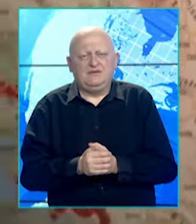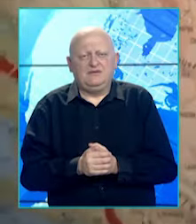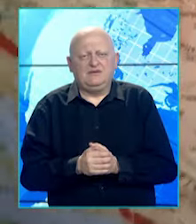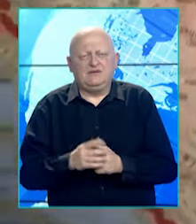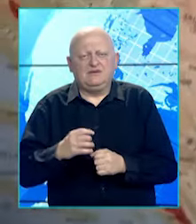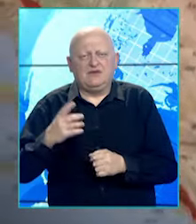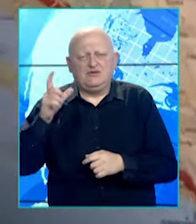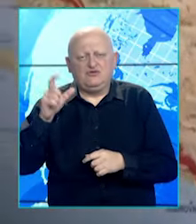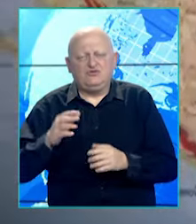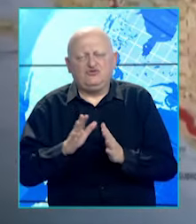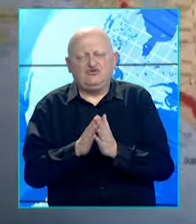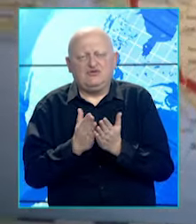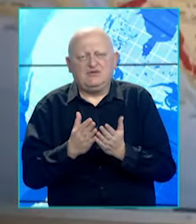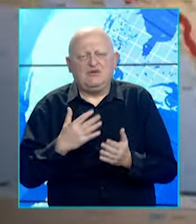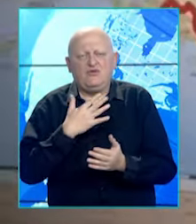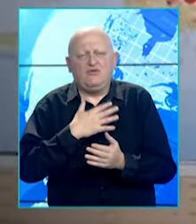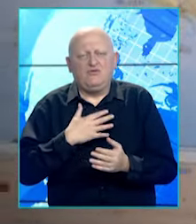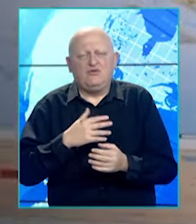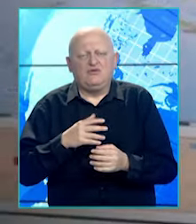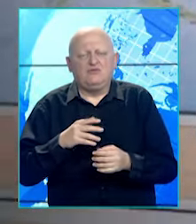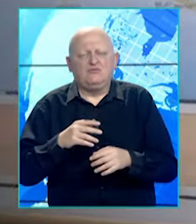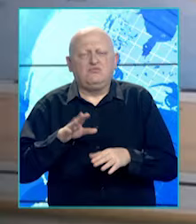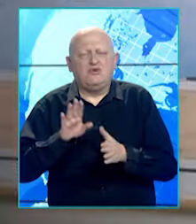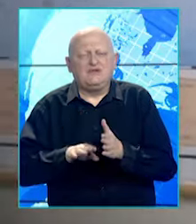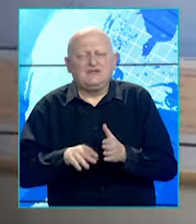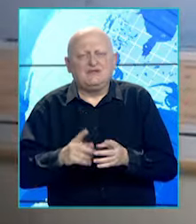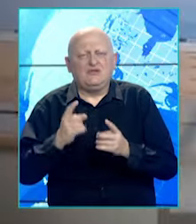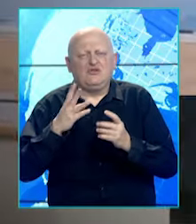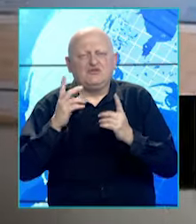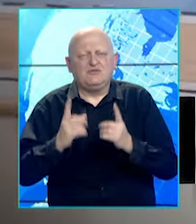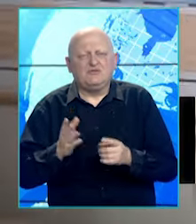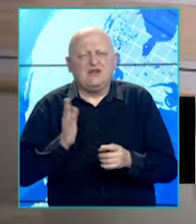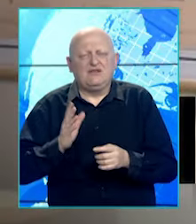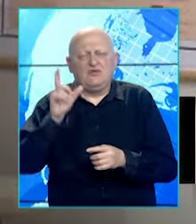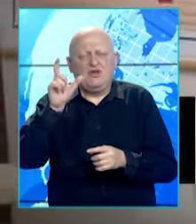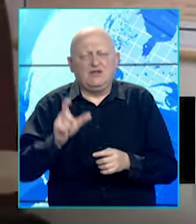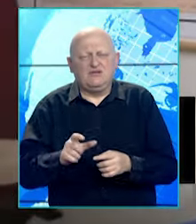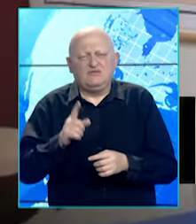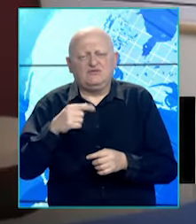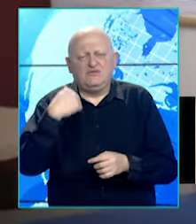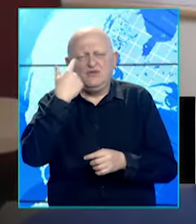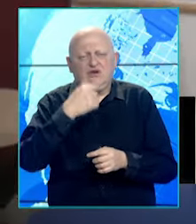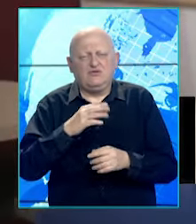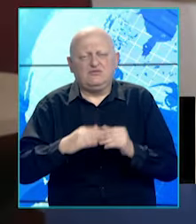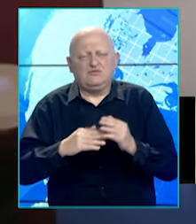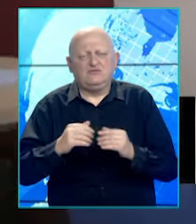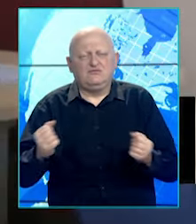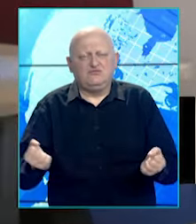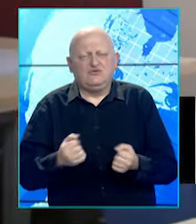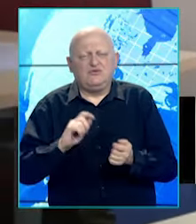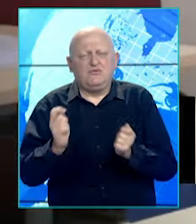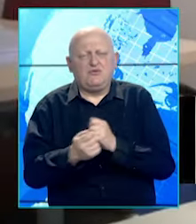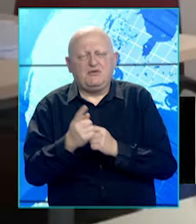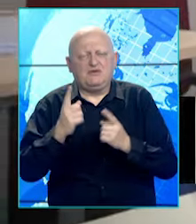Sa titulom čovjeka knjige, kažu, boljelo ga je podcjenjivanje i loše pozicioniranje intelektualaca. Svojim likom i djelom trudio se promijeniti